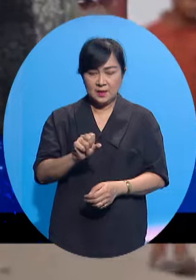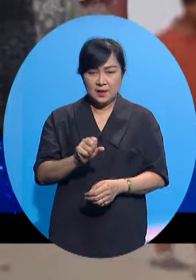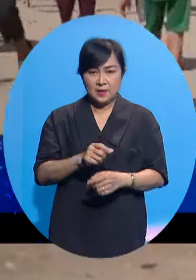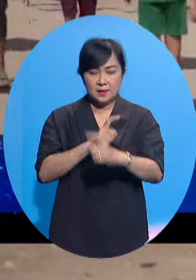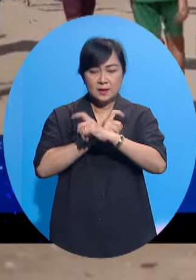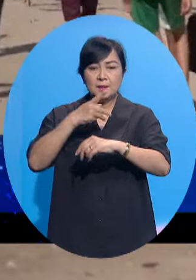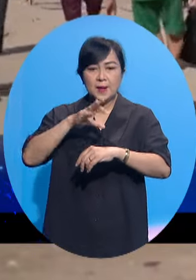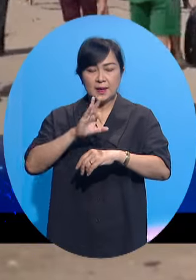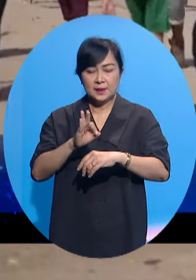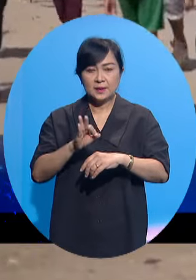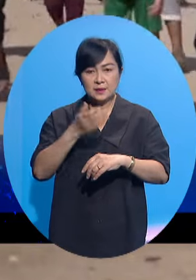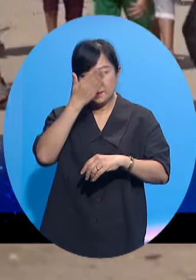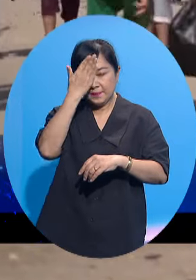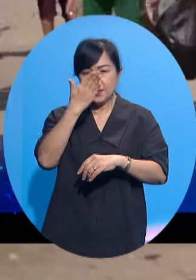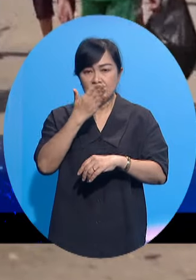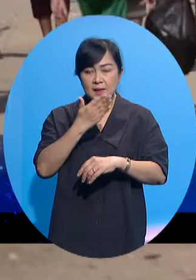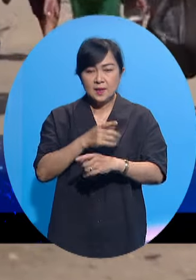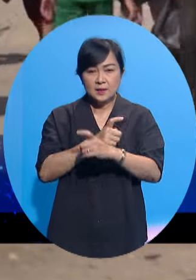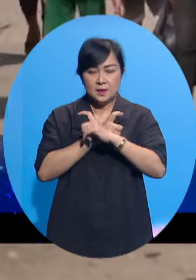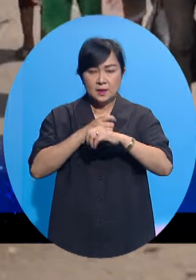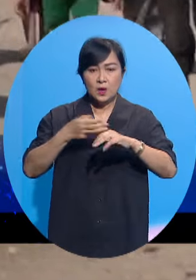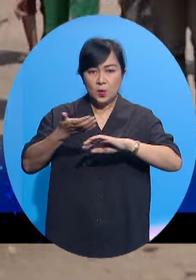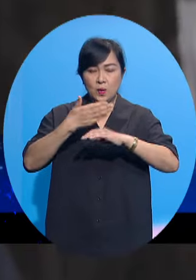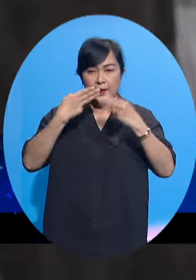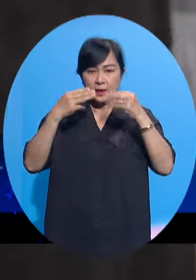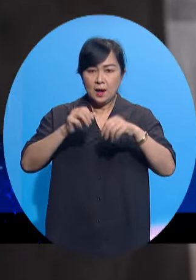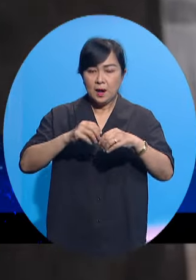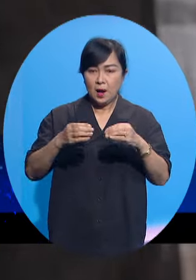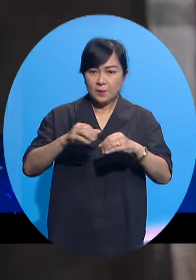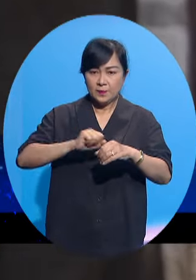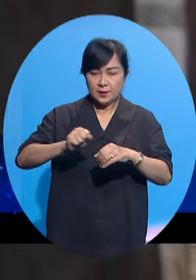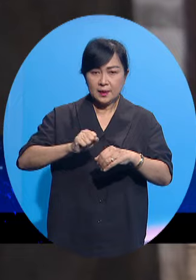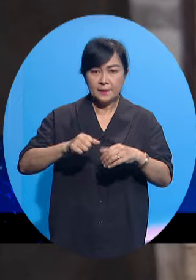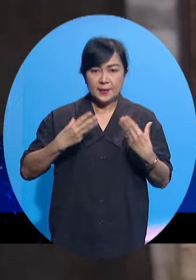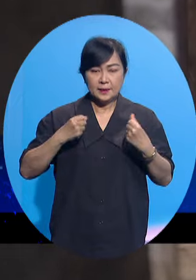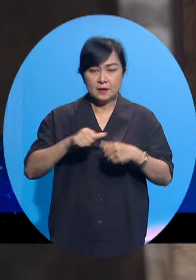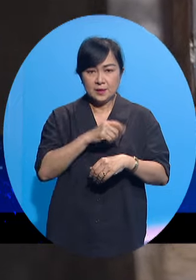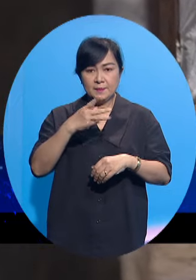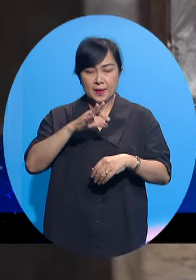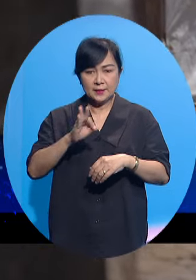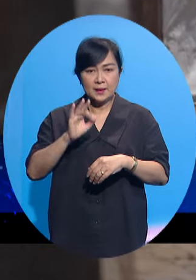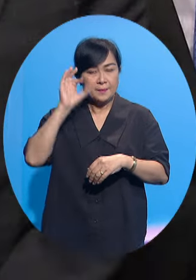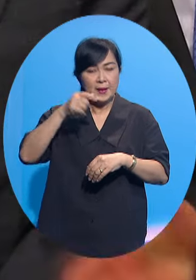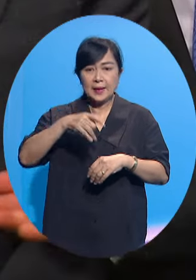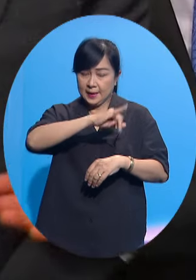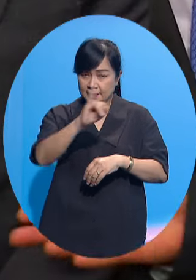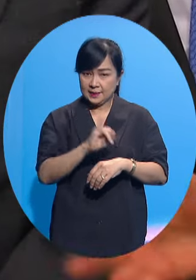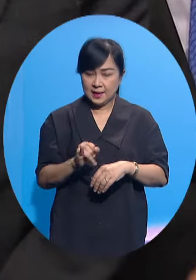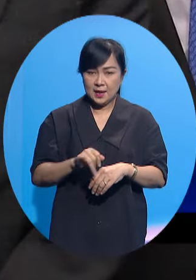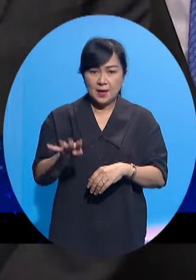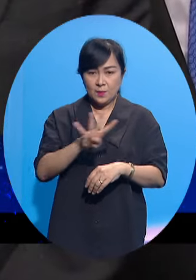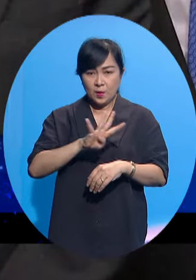đại sứ Palestine tại Liên Quốc cho biết Đại sứ các nước A rập đã học khẩn cấp về sự an toàn của Người Palestine ở Bắc gaza